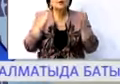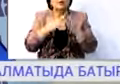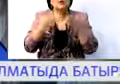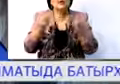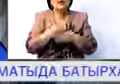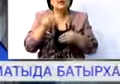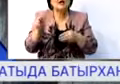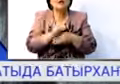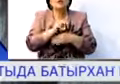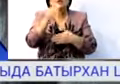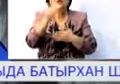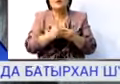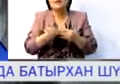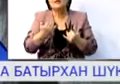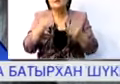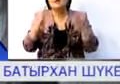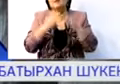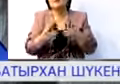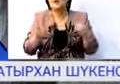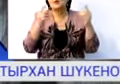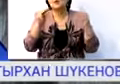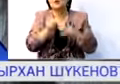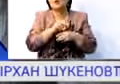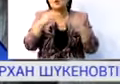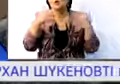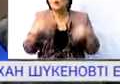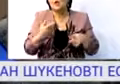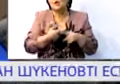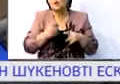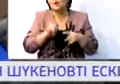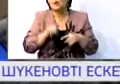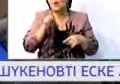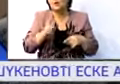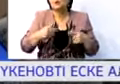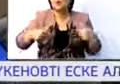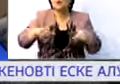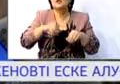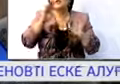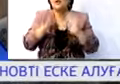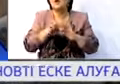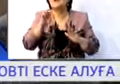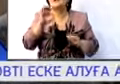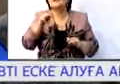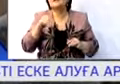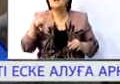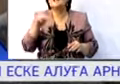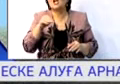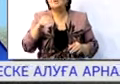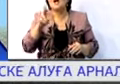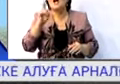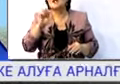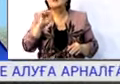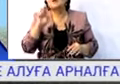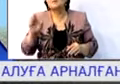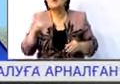қайта жаңғырту бағдарламасымен екі баспанаға күрделі жөндеу жұмыстары жүргізілді. Сондай-ақ осы округке қарасты Байсейітова, Тәжібаев, Қазбек би,